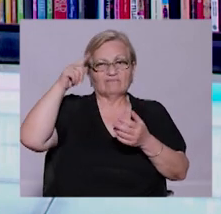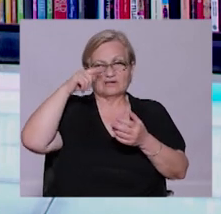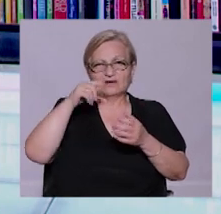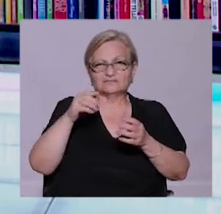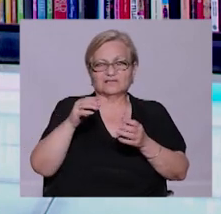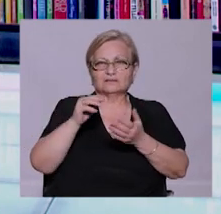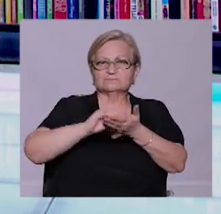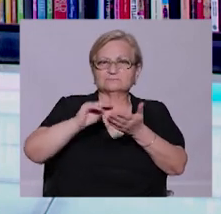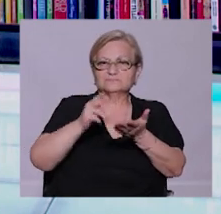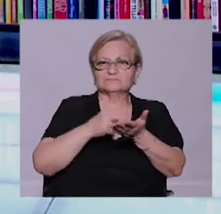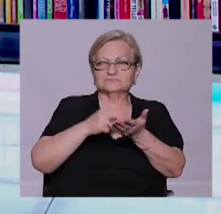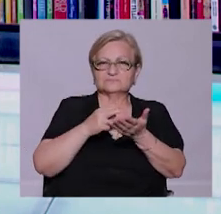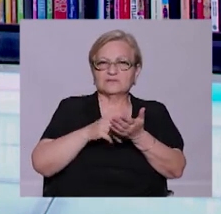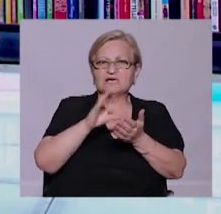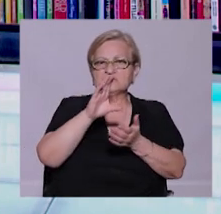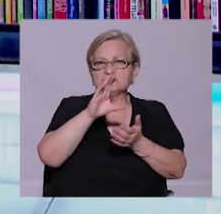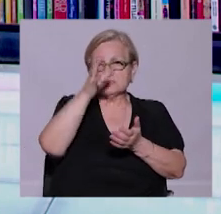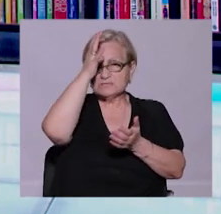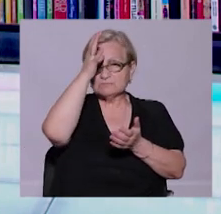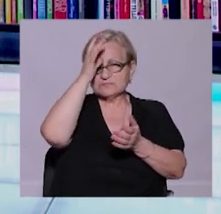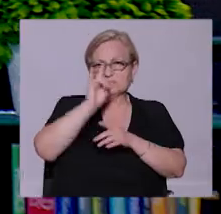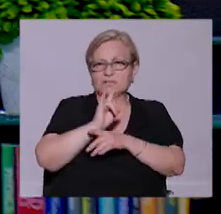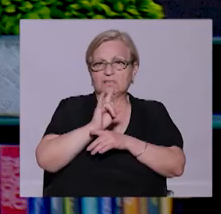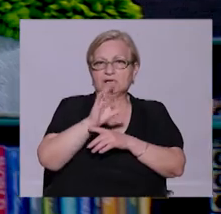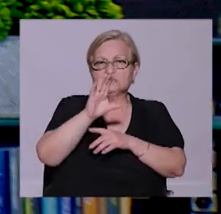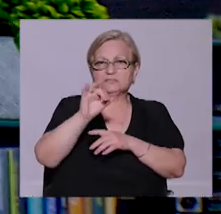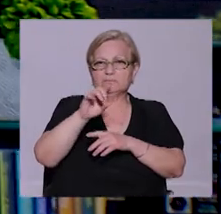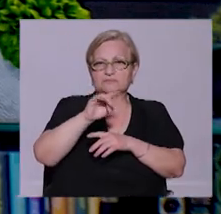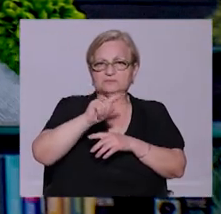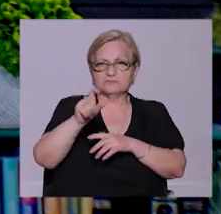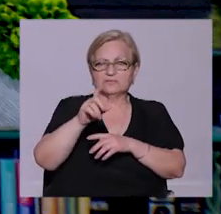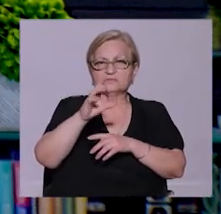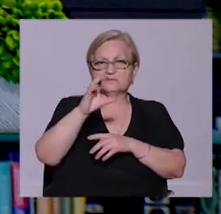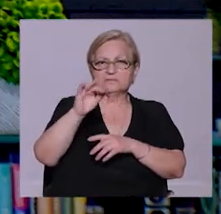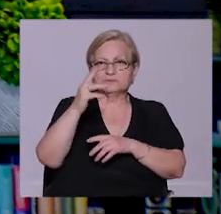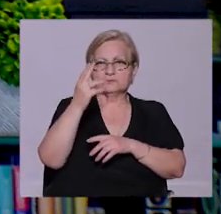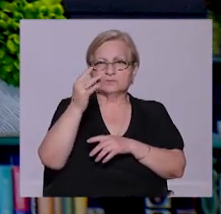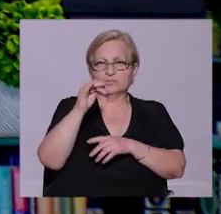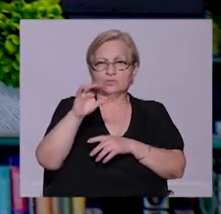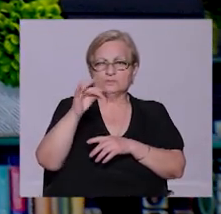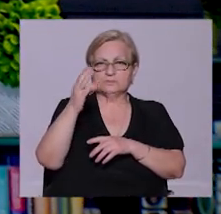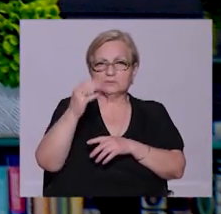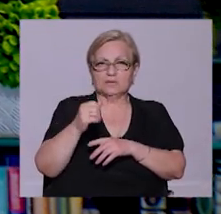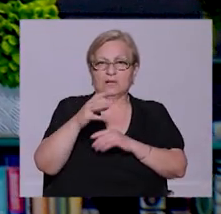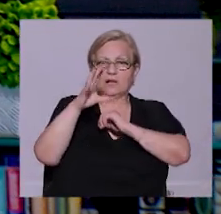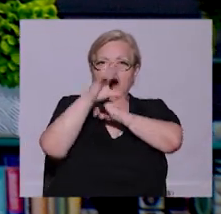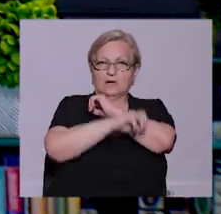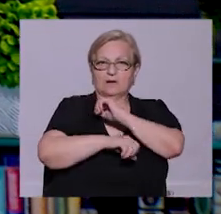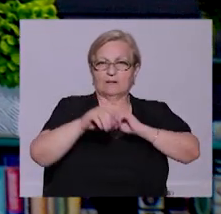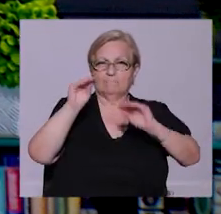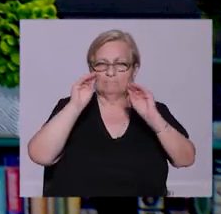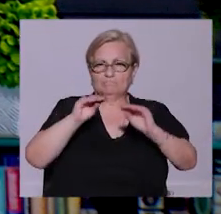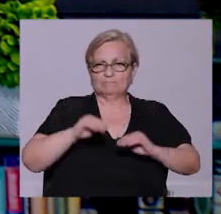ძალიან კარგად არის გადმოცემული იგავის ენა და თვითონ ამ იგავ არაკების ბოლოს ჩამოყალიბებულია ტექსტის